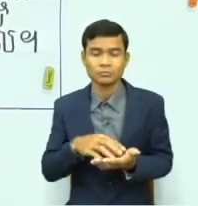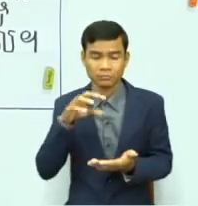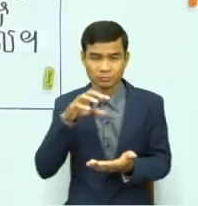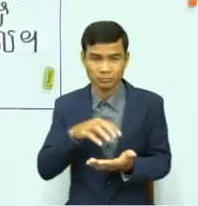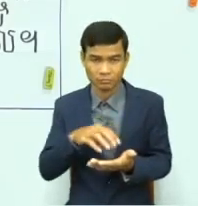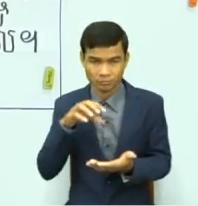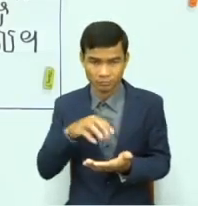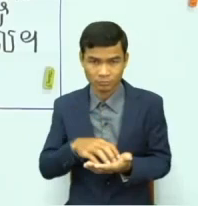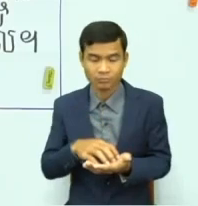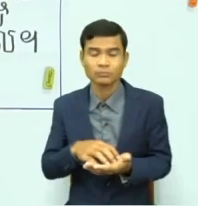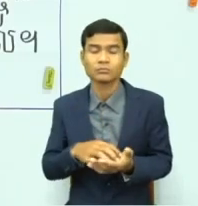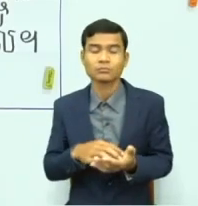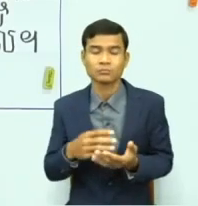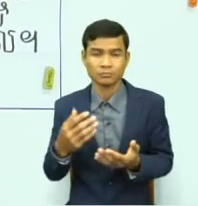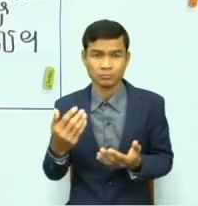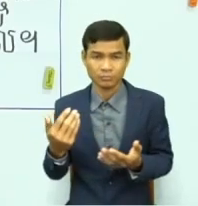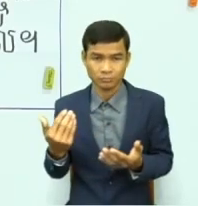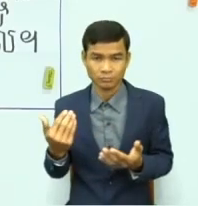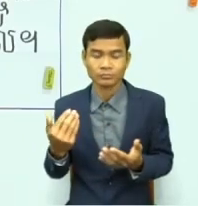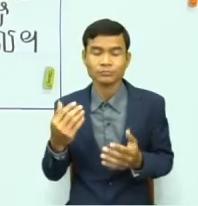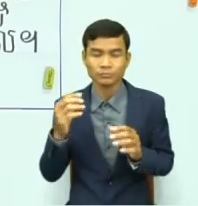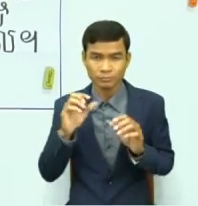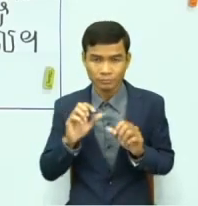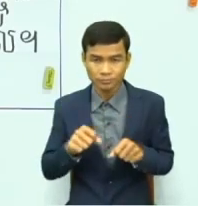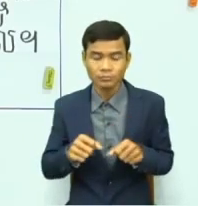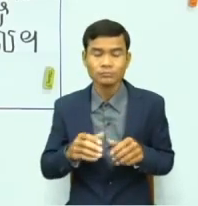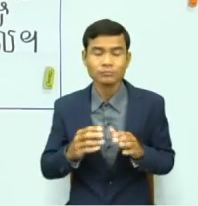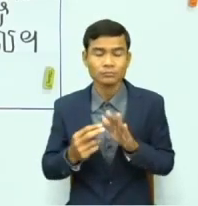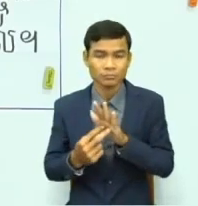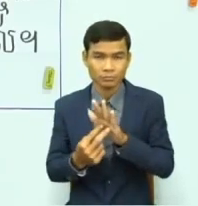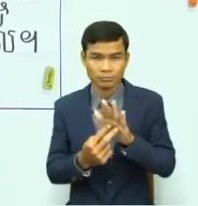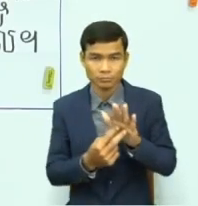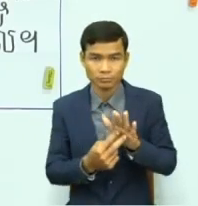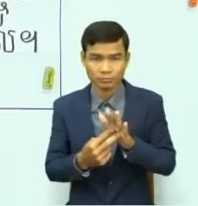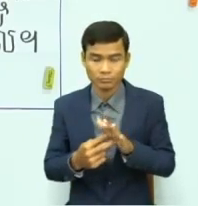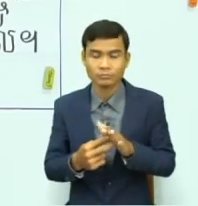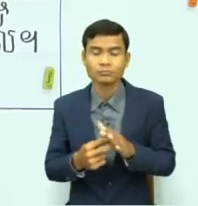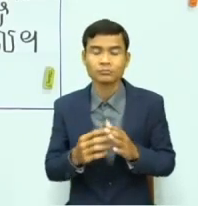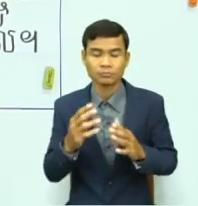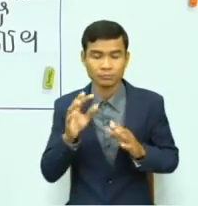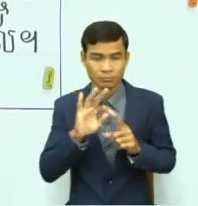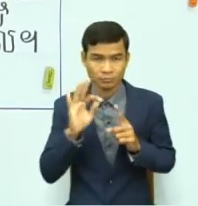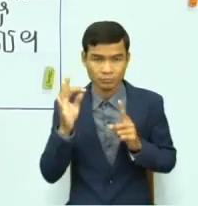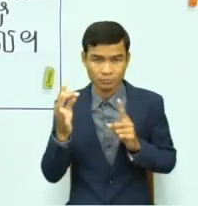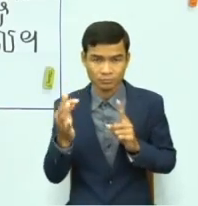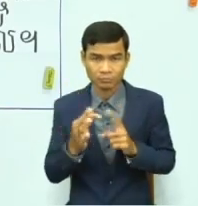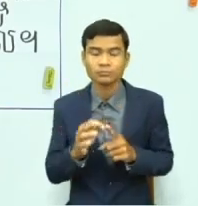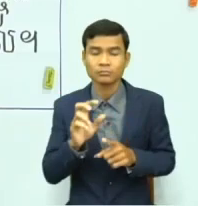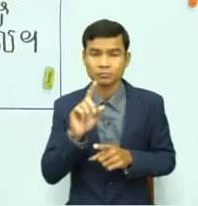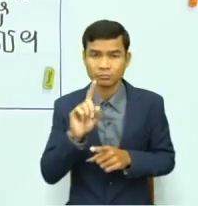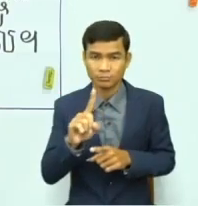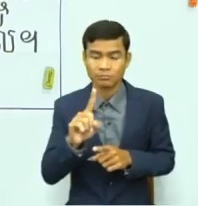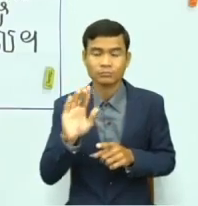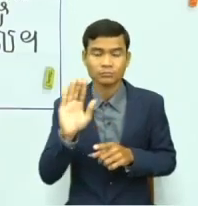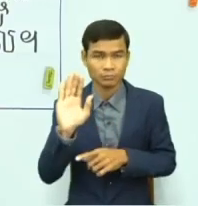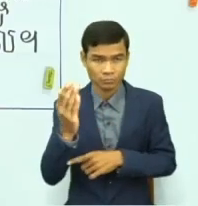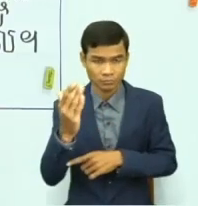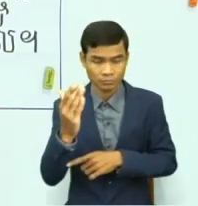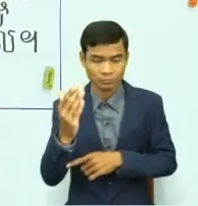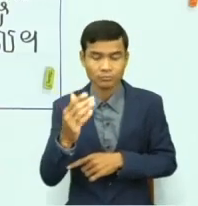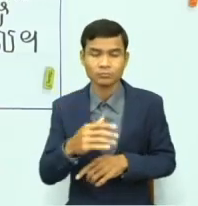riết thiên ni phnom penh ban bằng hán nữ vấp thọ muối chầm